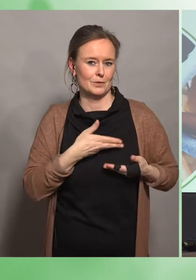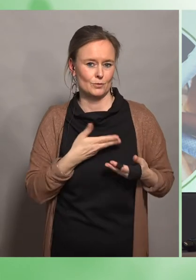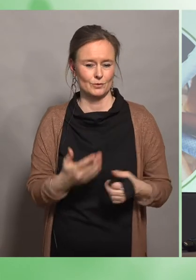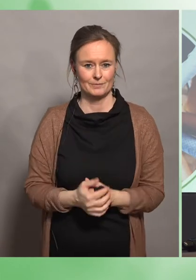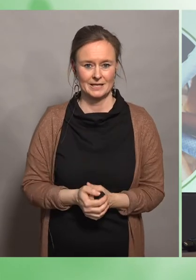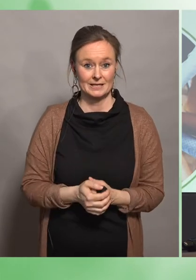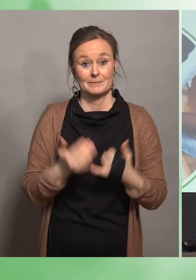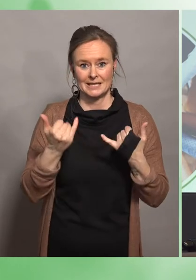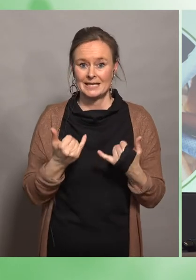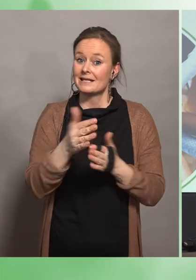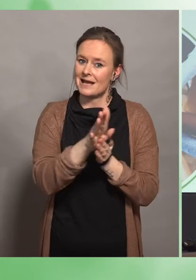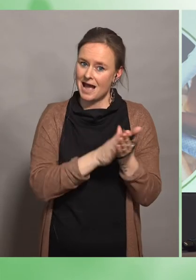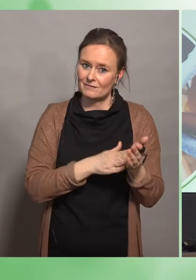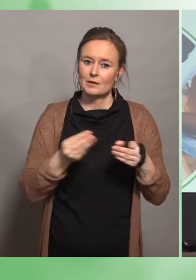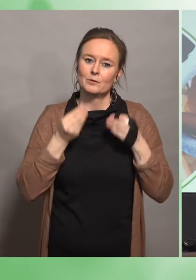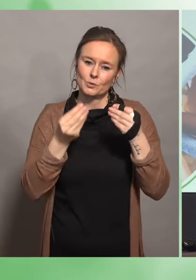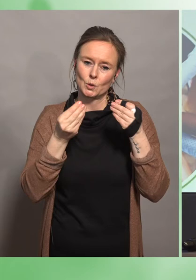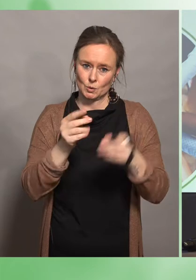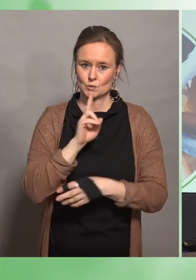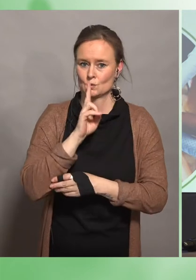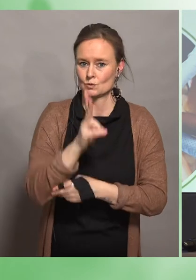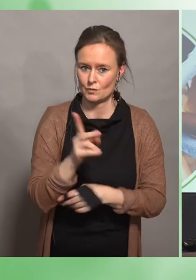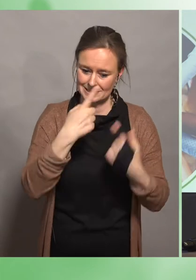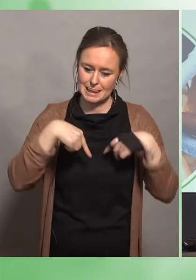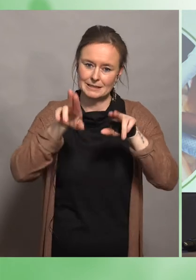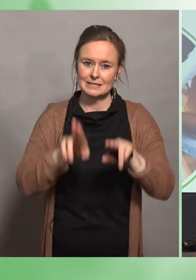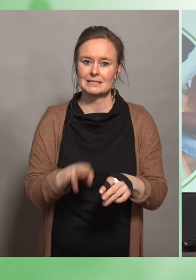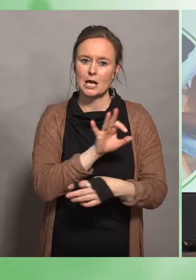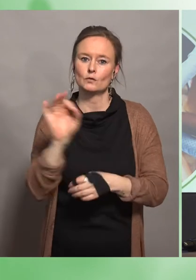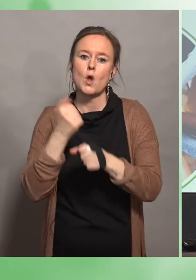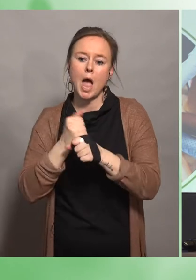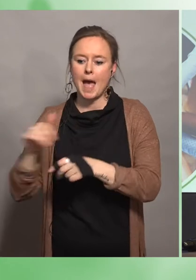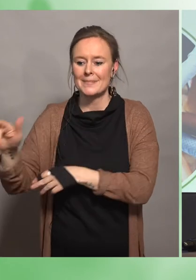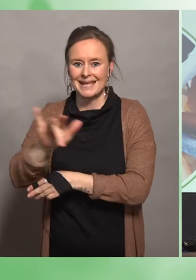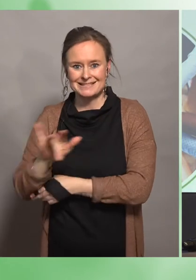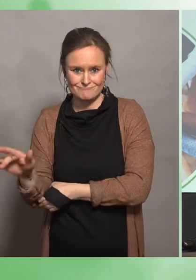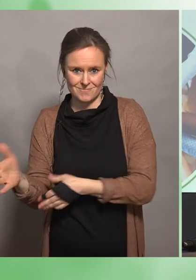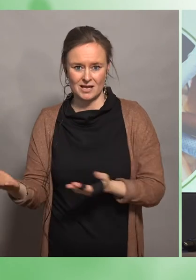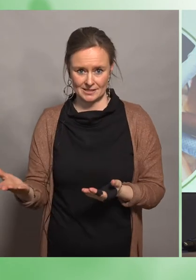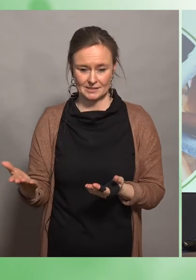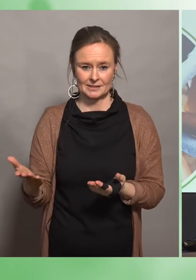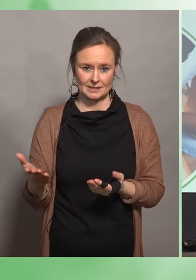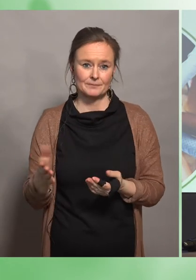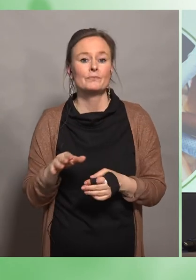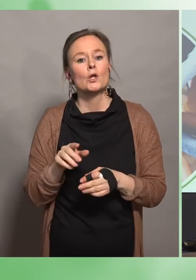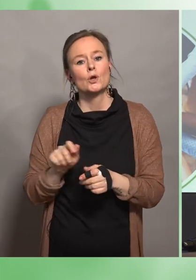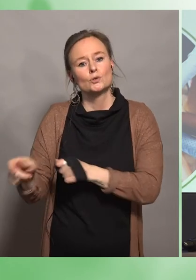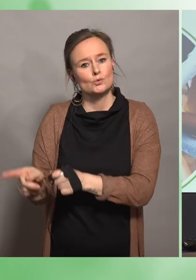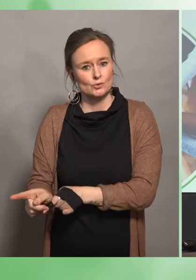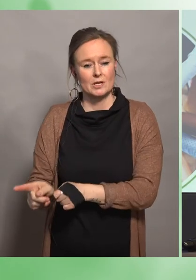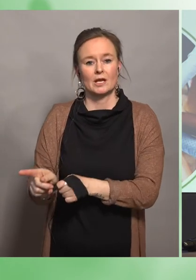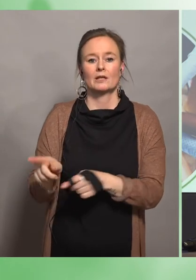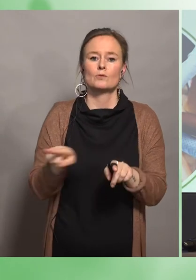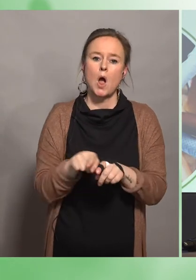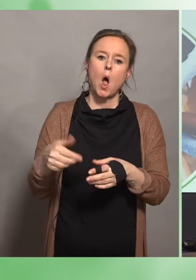den Begrüßungsworten unseres Landesrates, der für den Arbeitsmarkt zuständig ist, Martin Eichtinger, auch zuständig für die Arbeitsmarktintegration